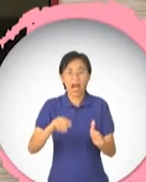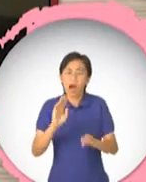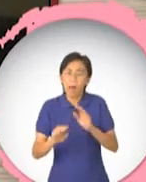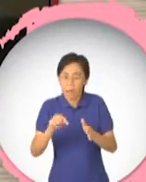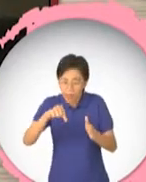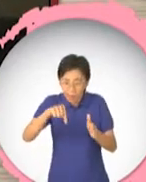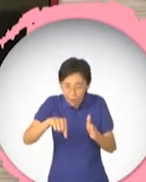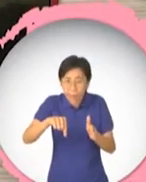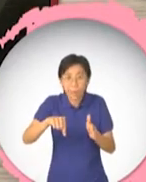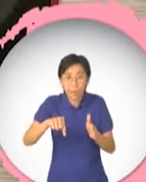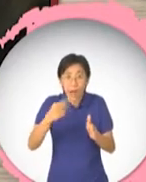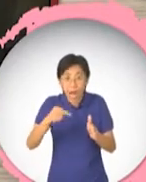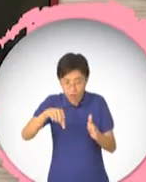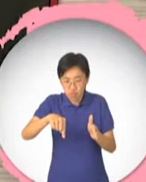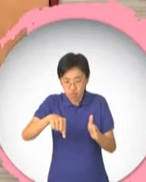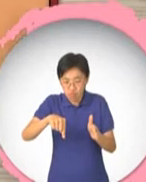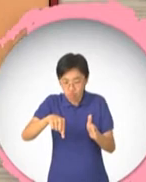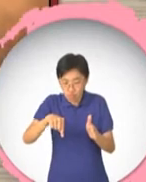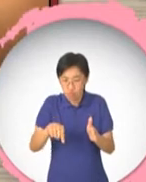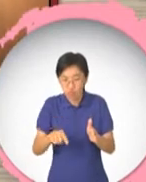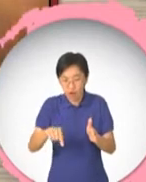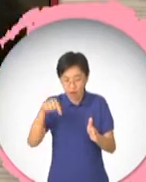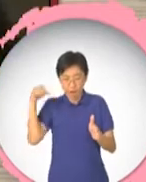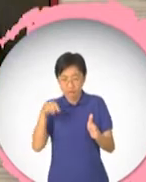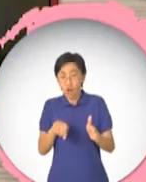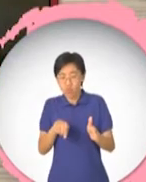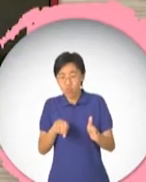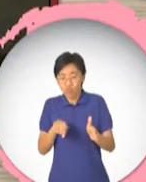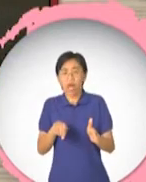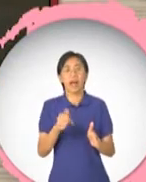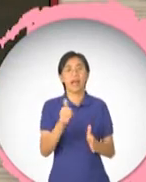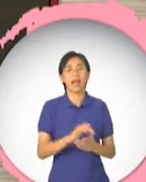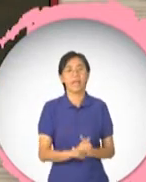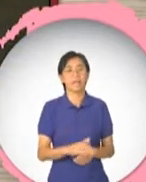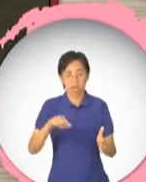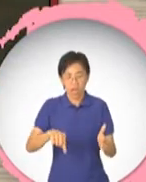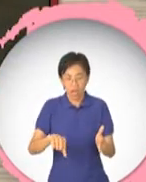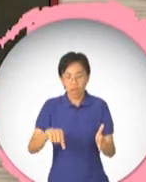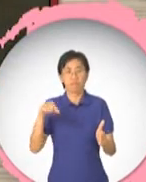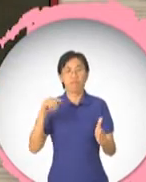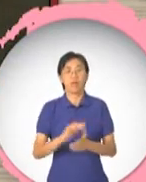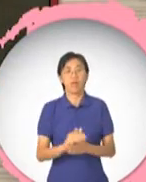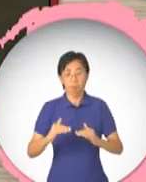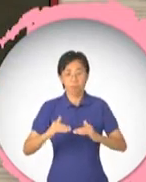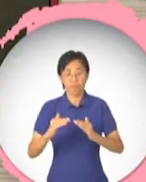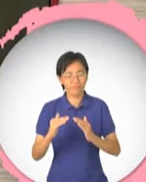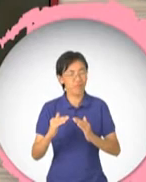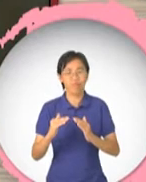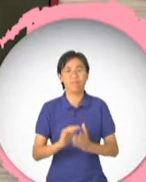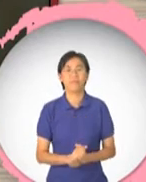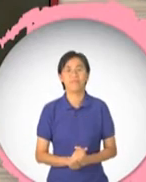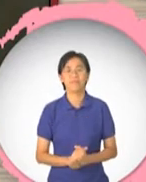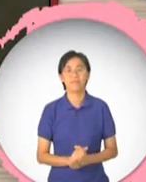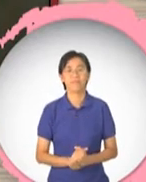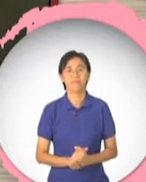ล้วก็ถ้าเห็นรอยนิ้วมืออยู่ก็แสดงว่าใช้ได้แต่ถ้าขึ้นสปริงตัวขึ้นเร็วๆเลยเนี่ยแสดงว่าเราจะ